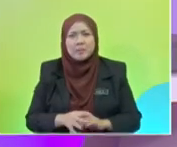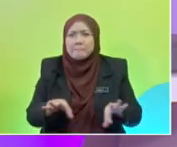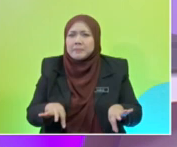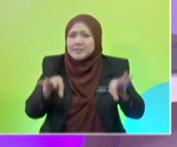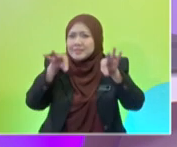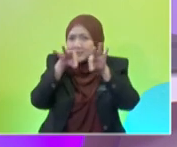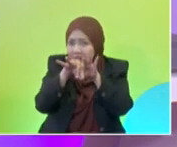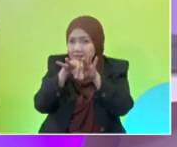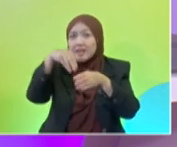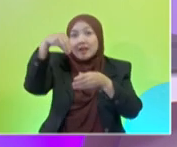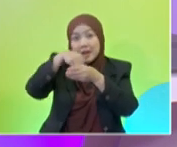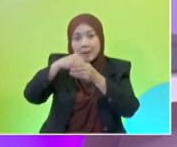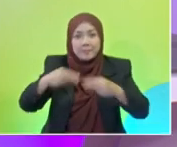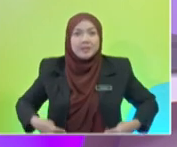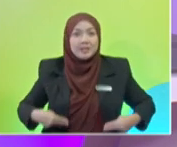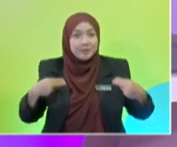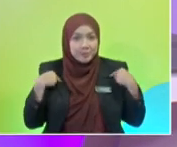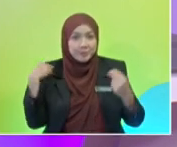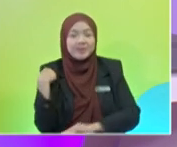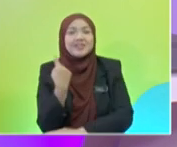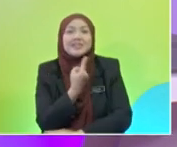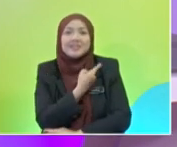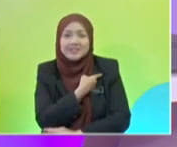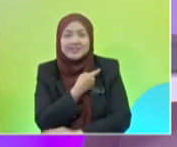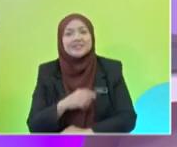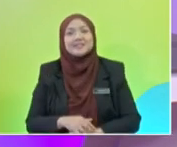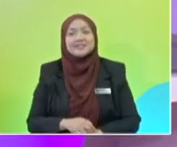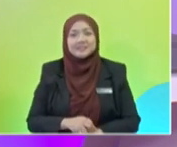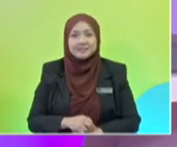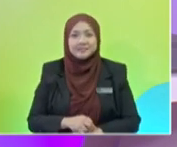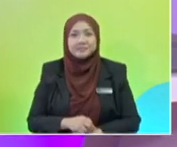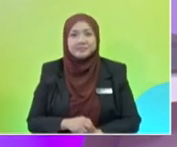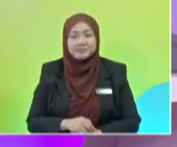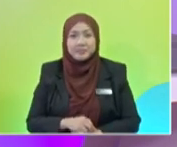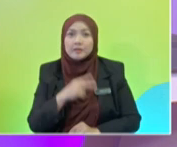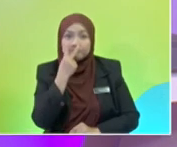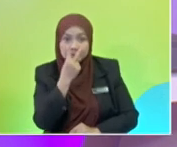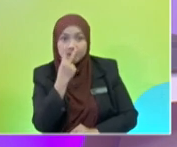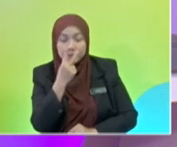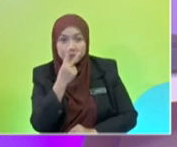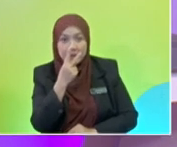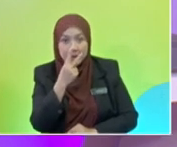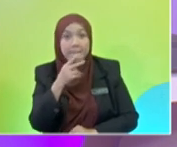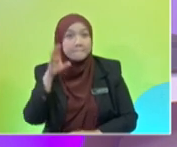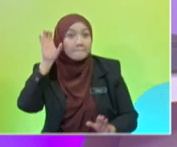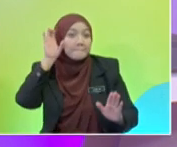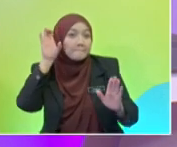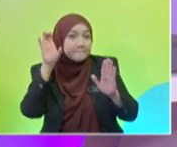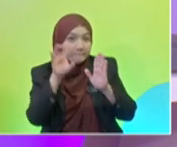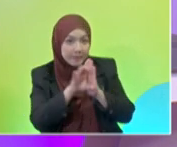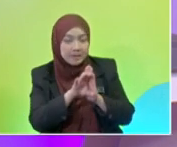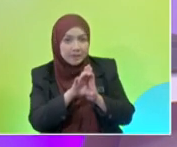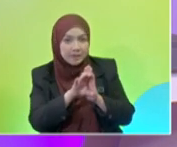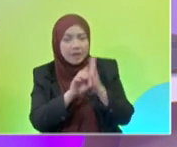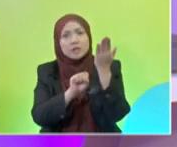Kita akan belajar satu persatu sumber-sumber cahaya yang ada Oke kita lihat di sini ya sumber cahaya tapi